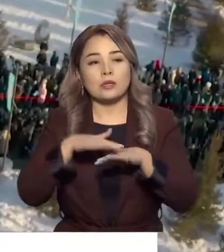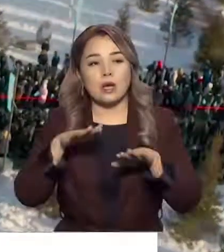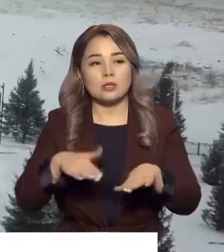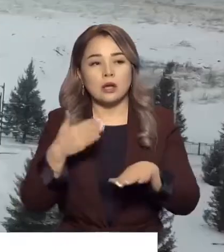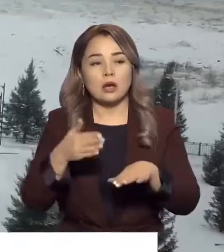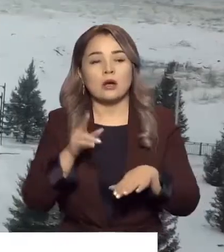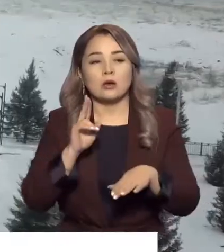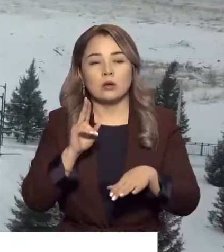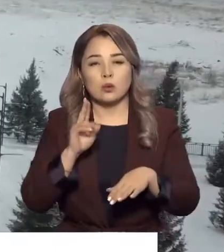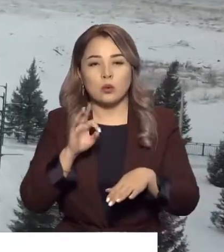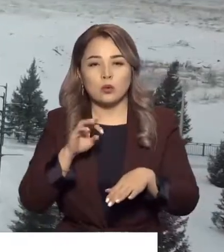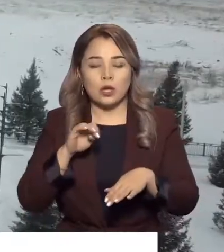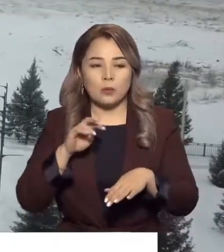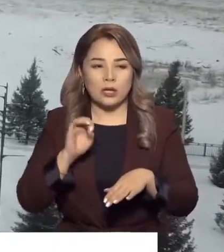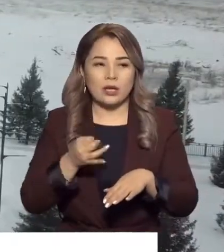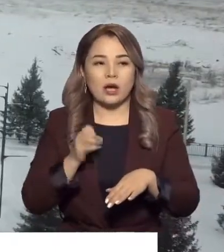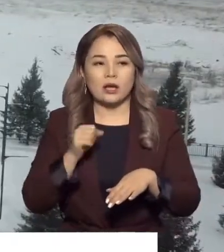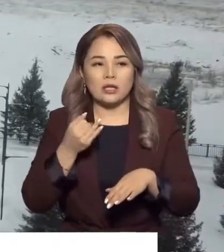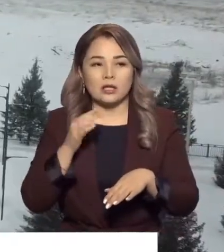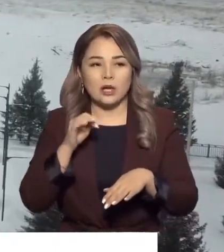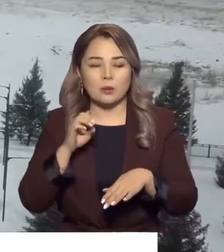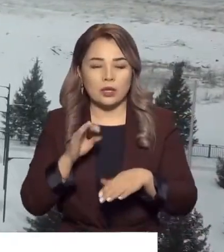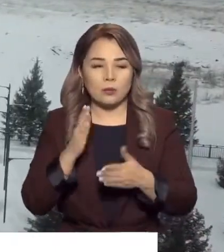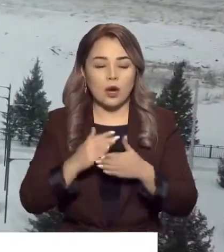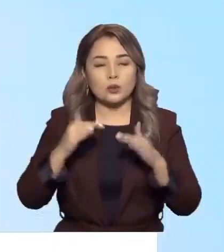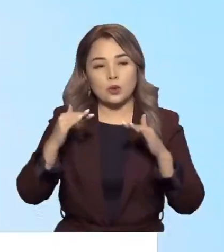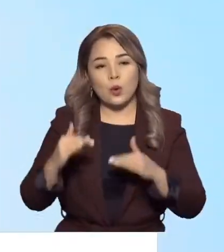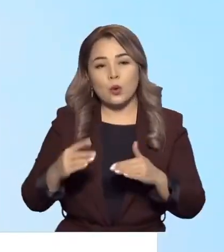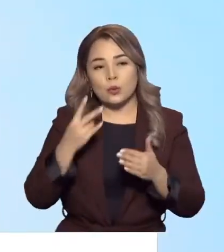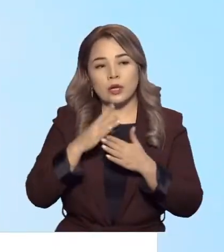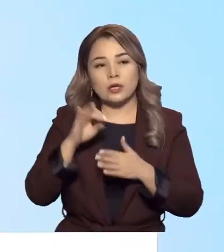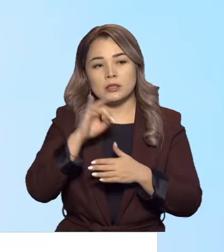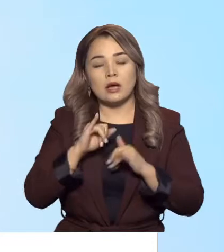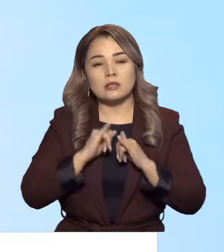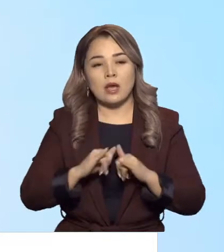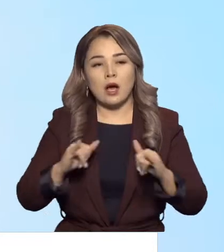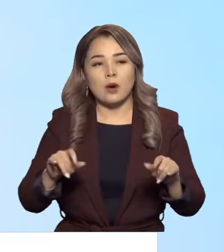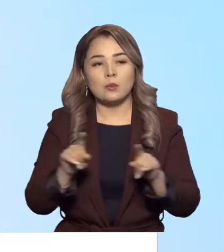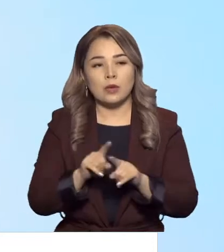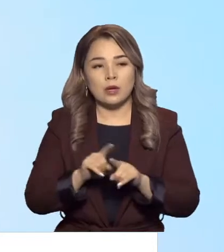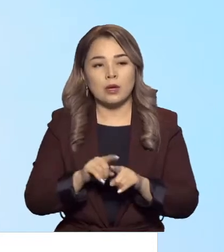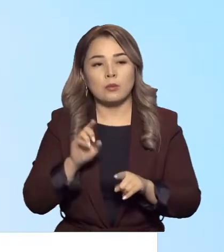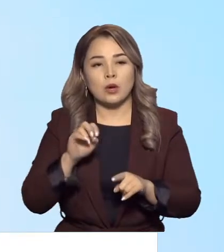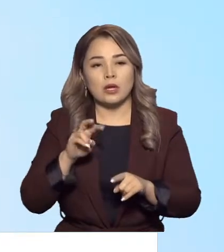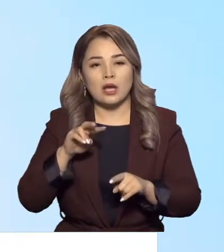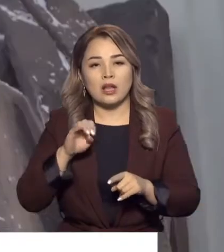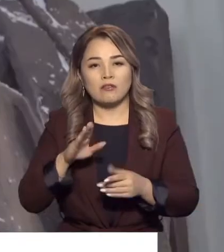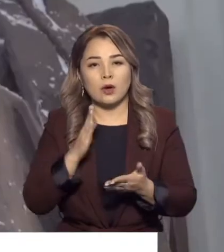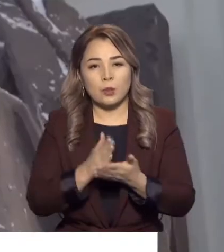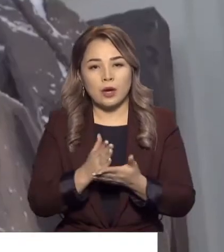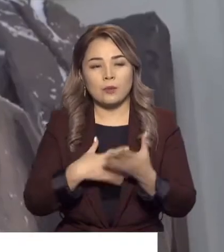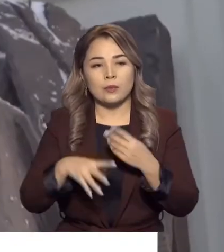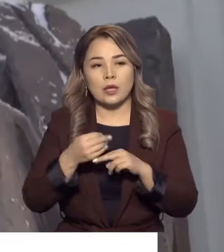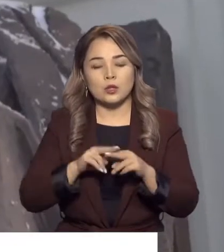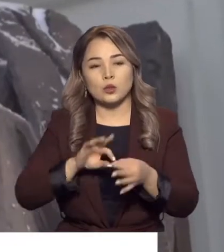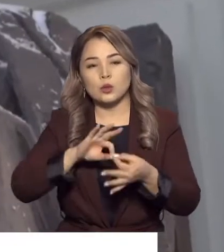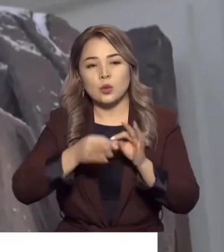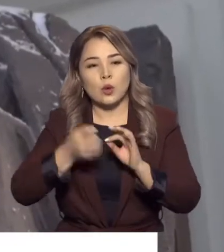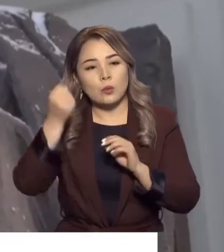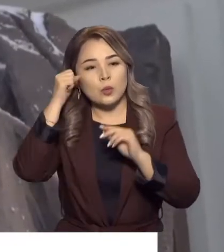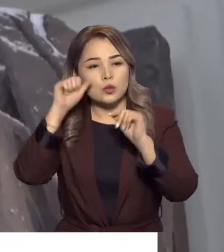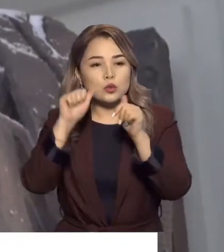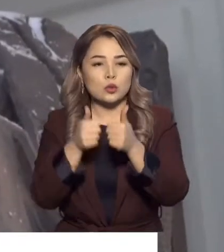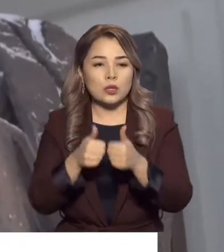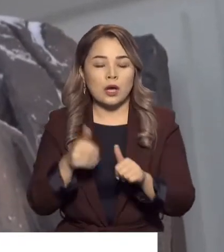және Әйтеке би мүсіні орналасқан. Төменгі бөлігінде Қазақстанның даму тарихы бейнеленген барельеф бар. Күртелі мүсіндерді семелік